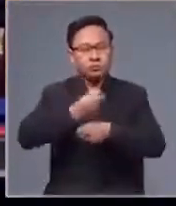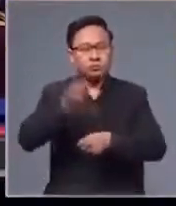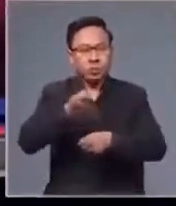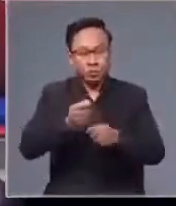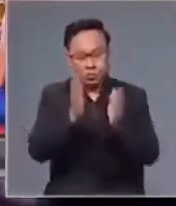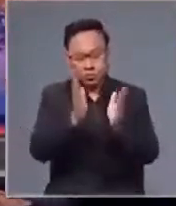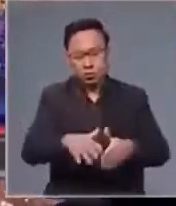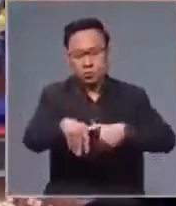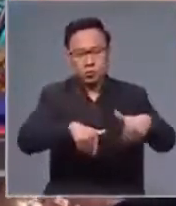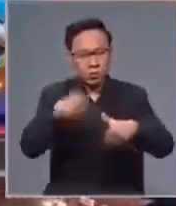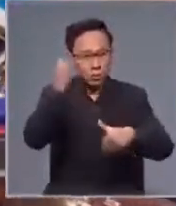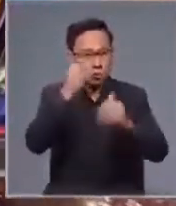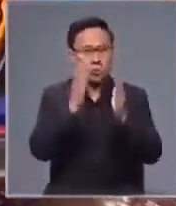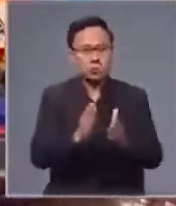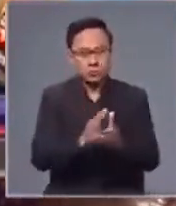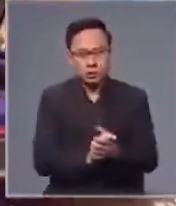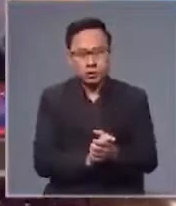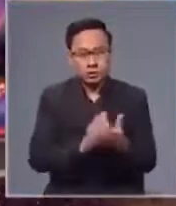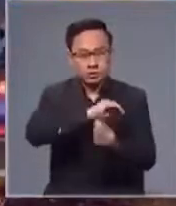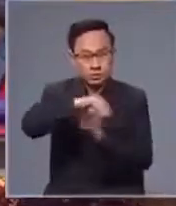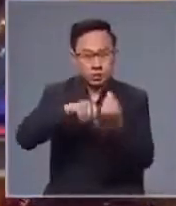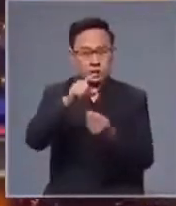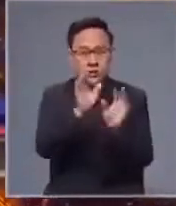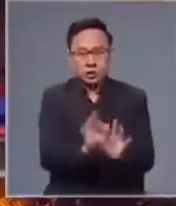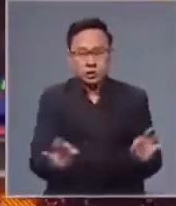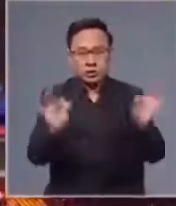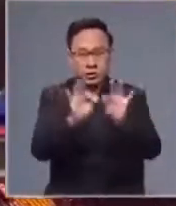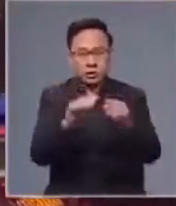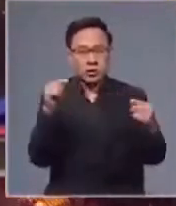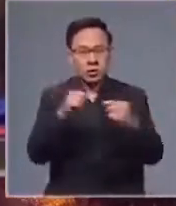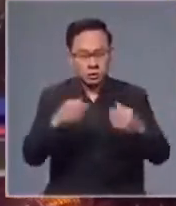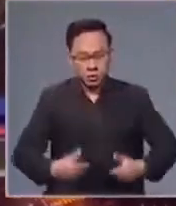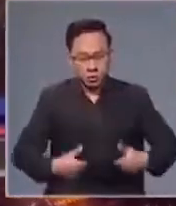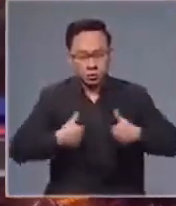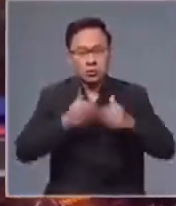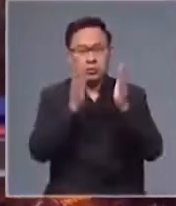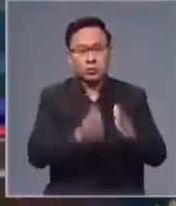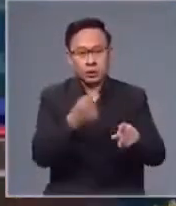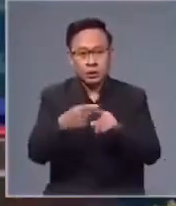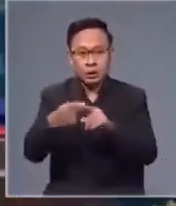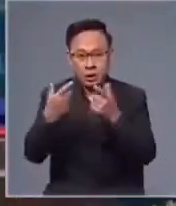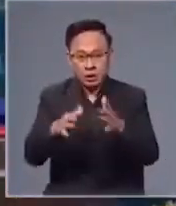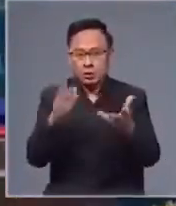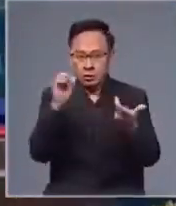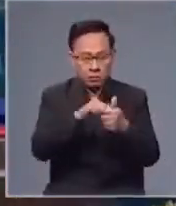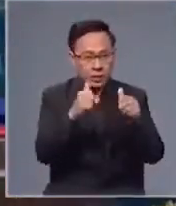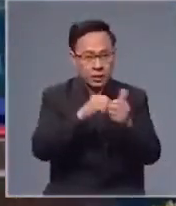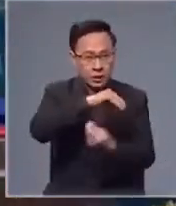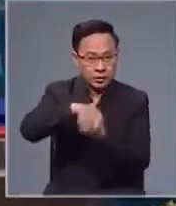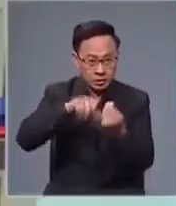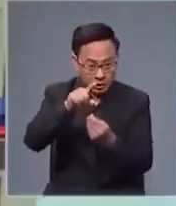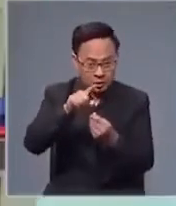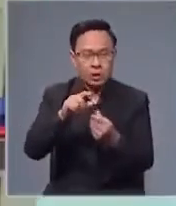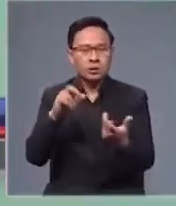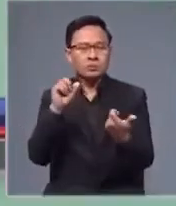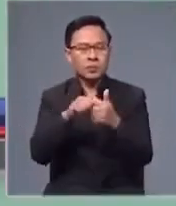ได้และเมื่อเศรษฐกิจมีความสัมพันธ์อย่างใกล้ชิดกับวงจรชีวิตของคนเราปัญหาเศรษฐกิจจึงไม่ใช่เ